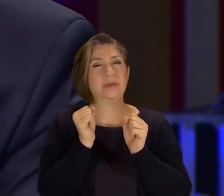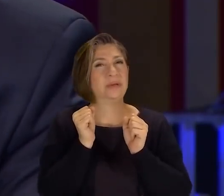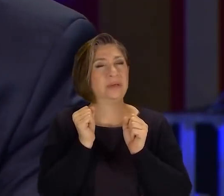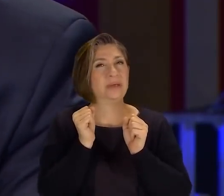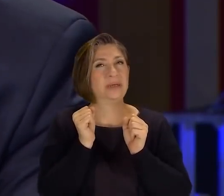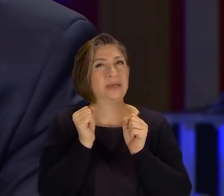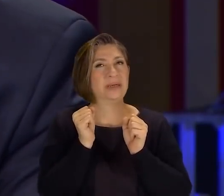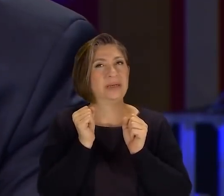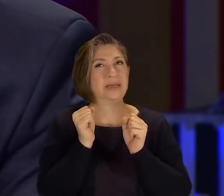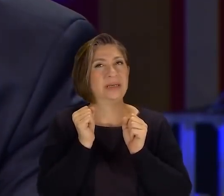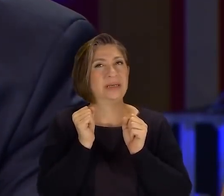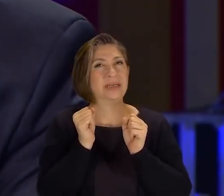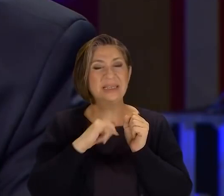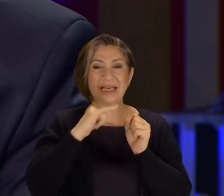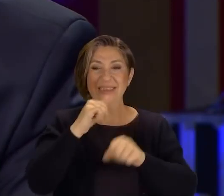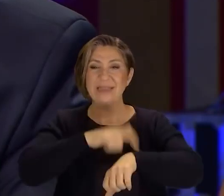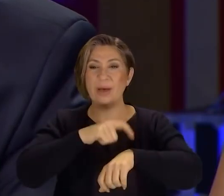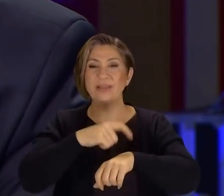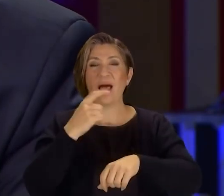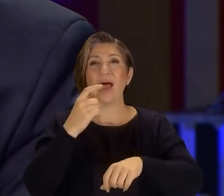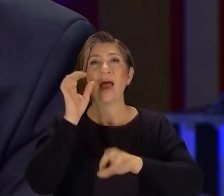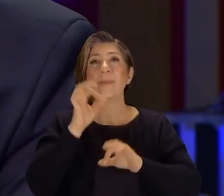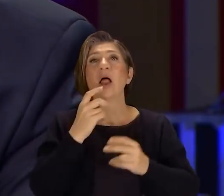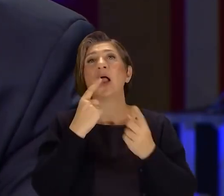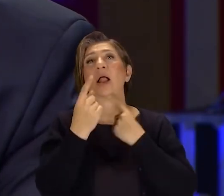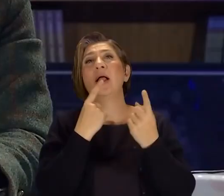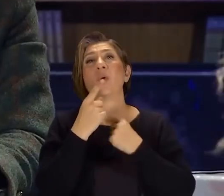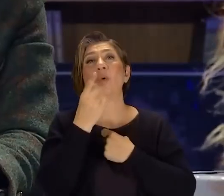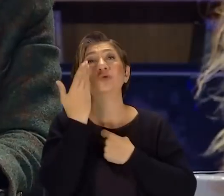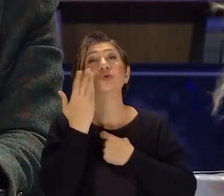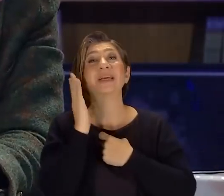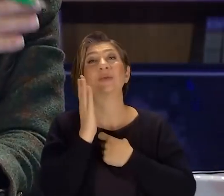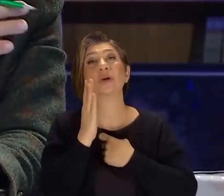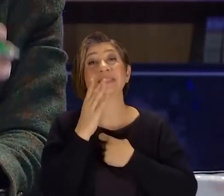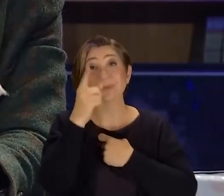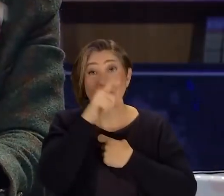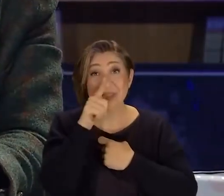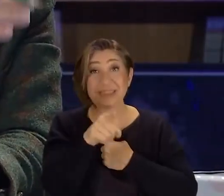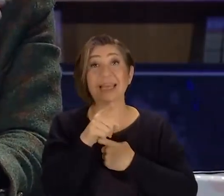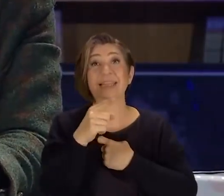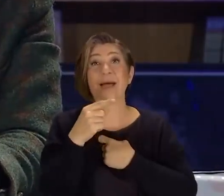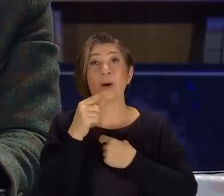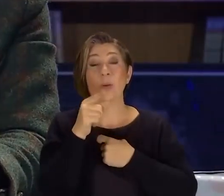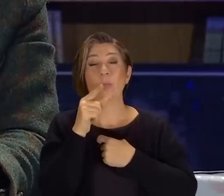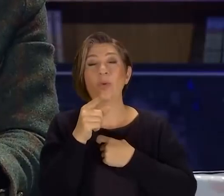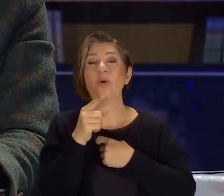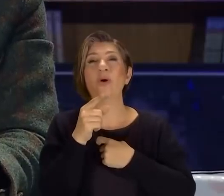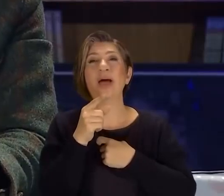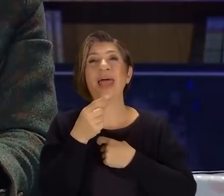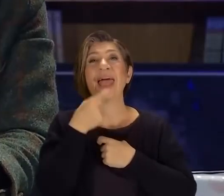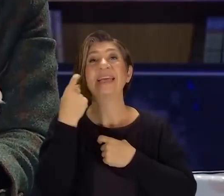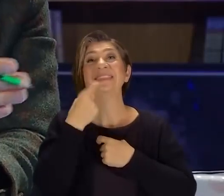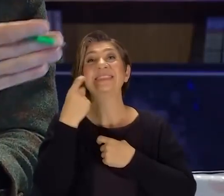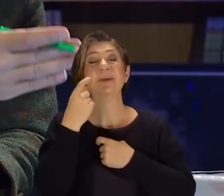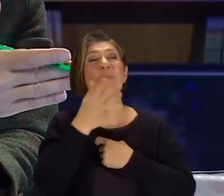zamanda herkesin ağzına düşen moda. Çok hoşuma gidiyor öyle olmanız. Sayenizde zaten biz bu basma kalıp